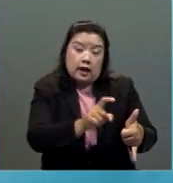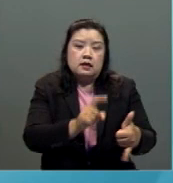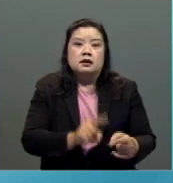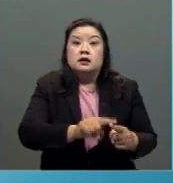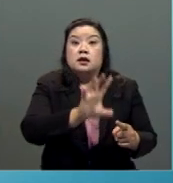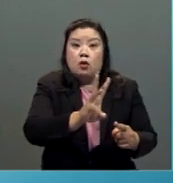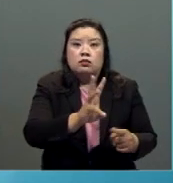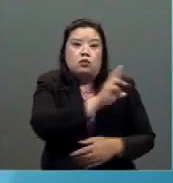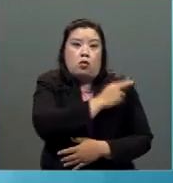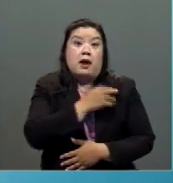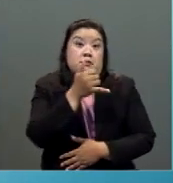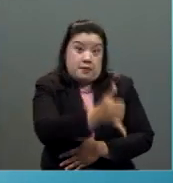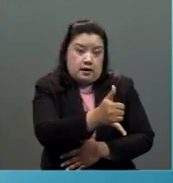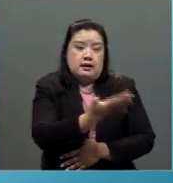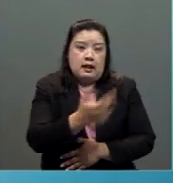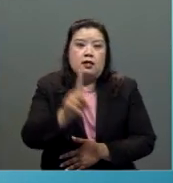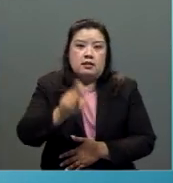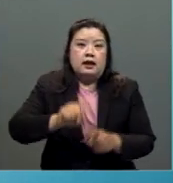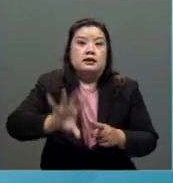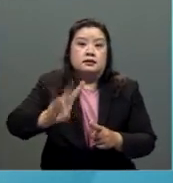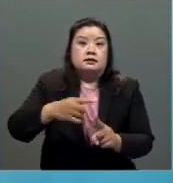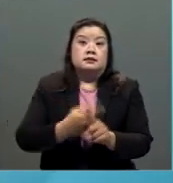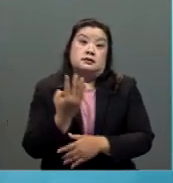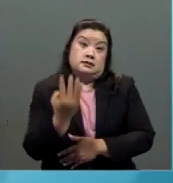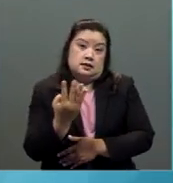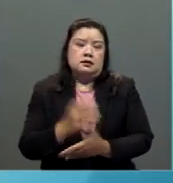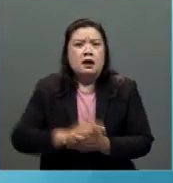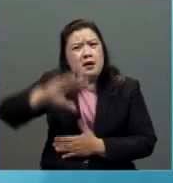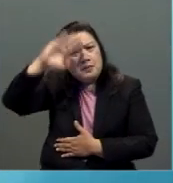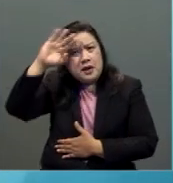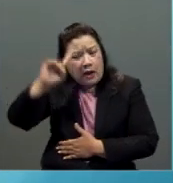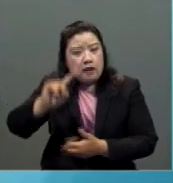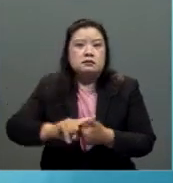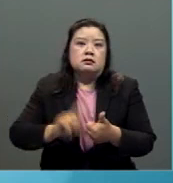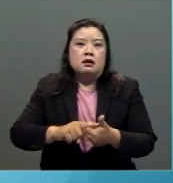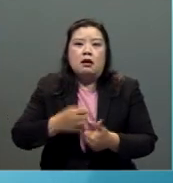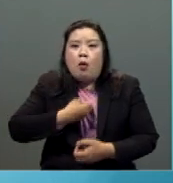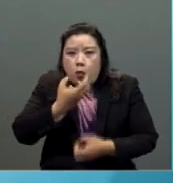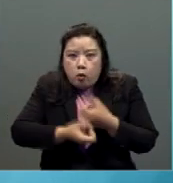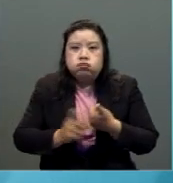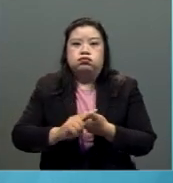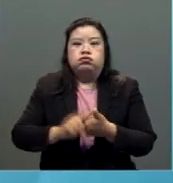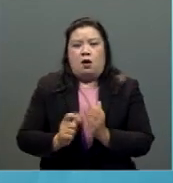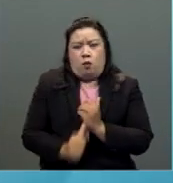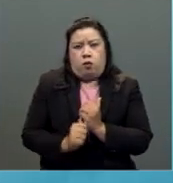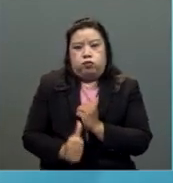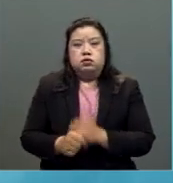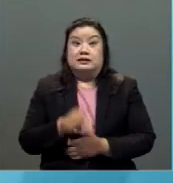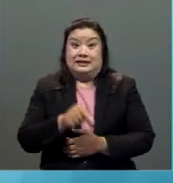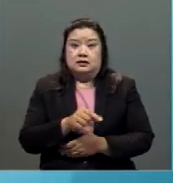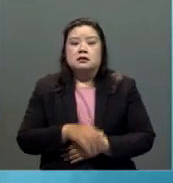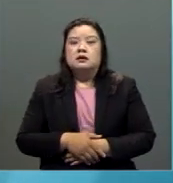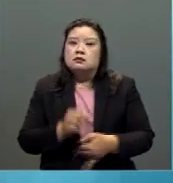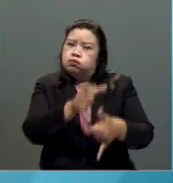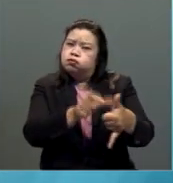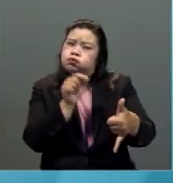7แล้วก็อาการหลักใหญ่ๆคือเรื่องของถ่ายเหลวและอาเจียนมาก่อนซึ่งไม่ได้ตรงตัวนะ